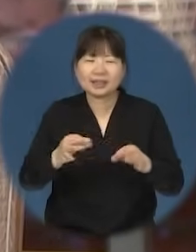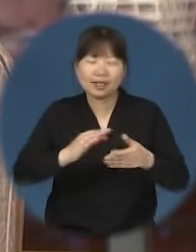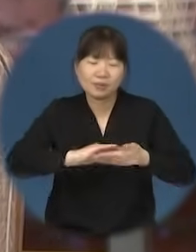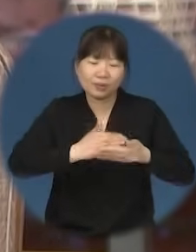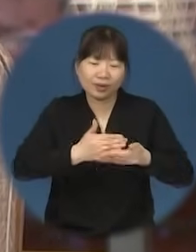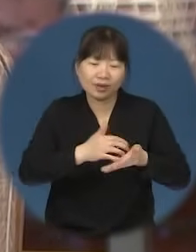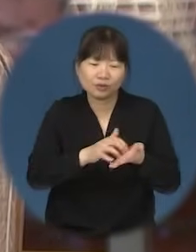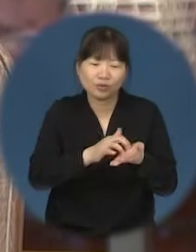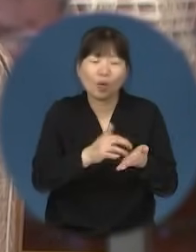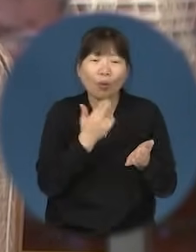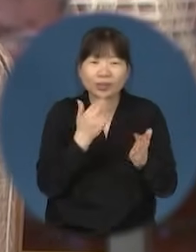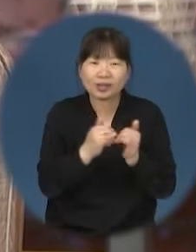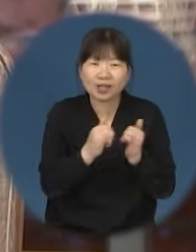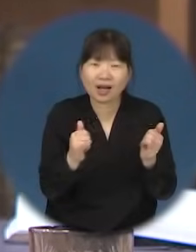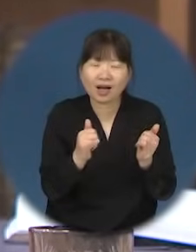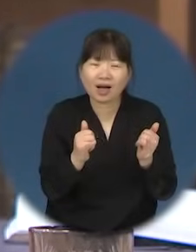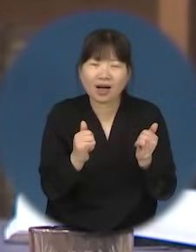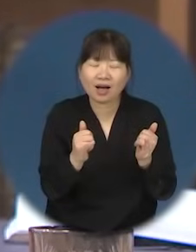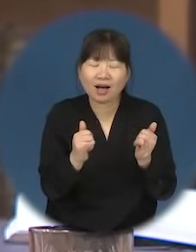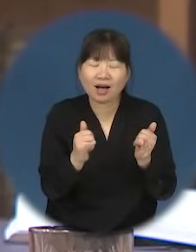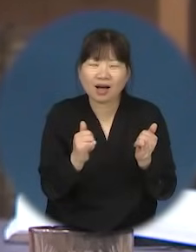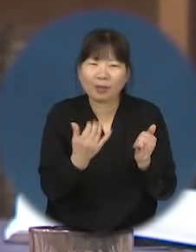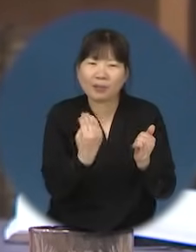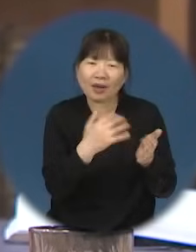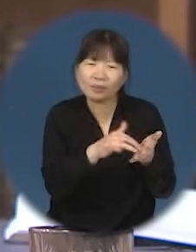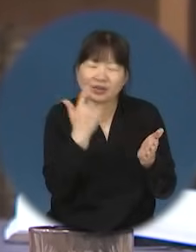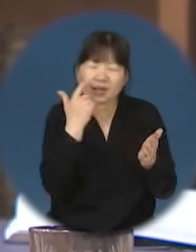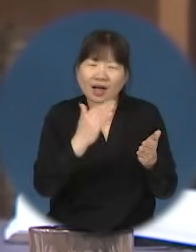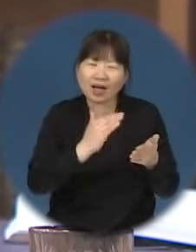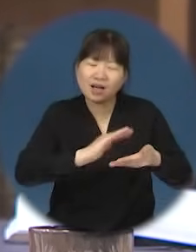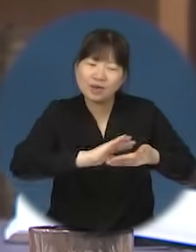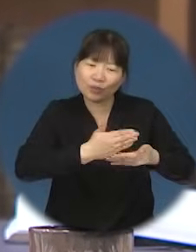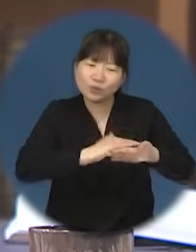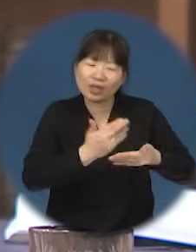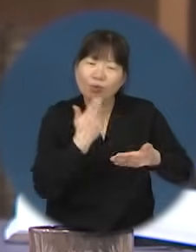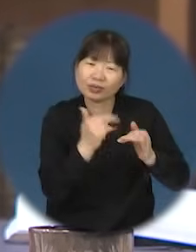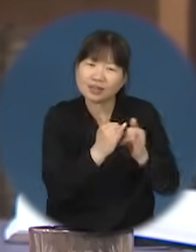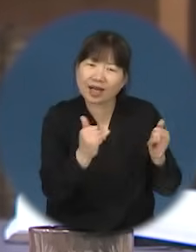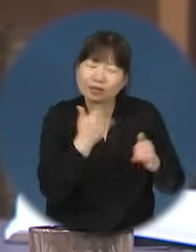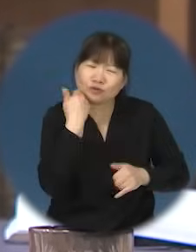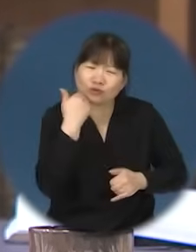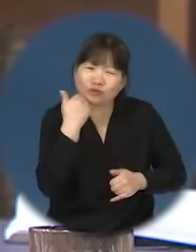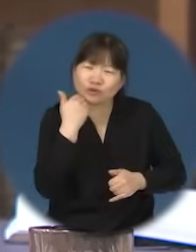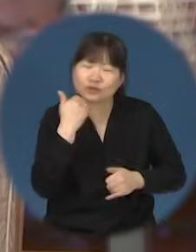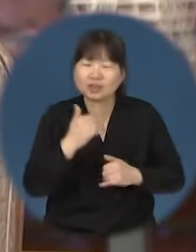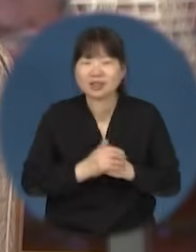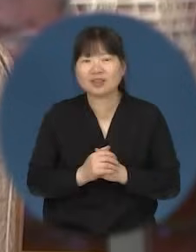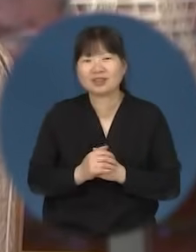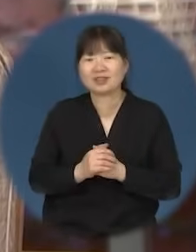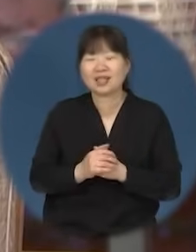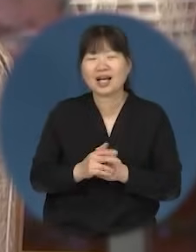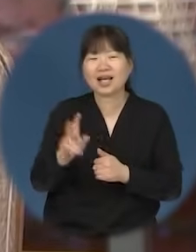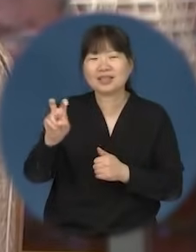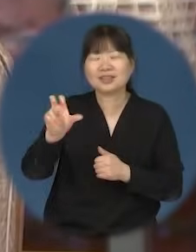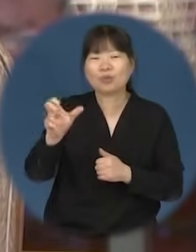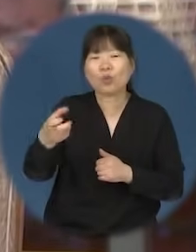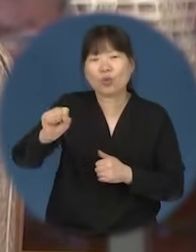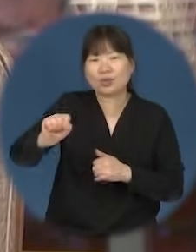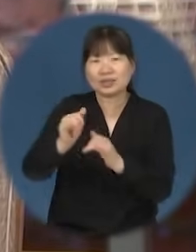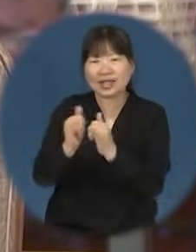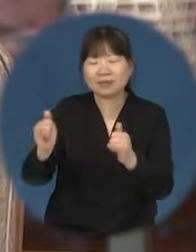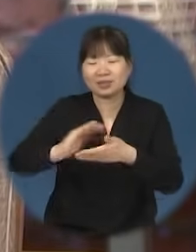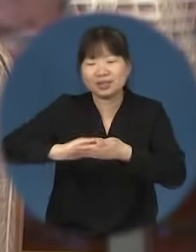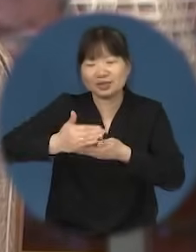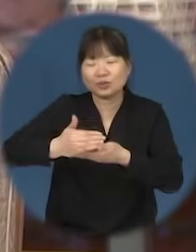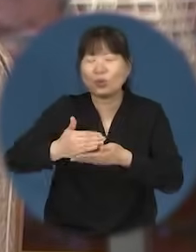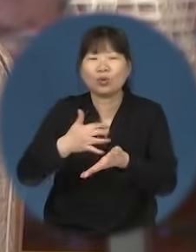몇 명이나 되는지 혹시 아세요? 지구 인구 중에? 예. 뭐 저 아프리카 이쪽 가면 많이 없겠죠. 그렇죠. 한 25억 명이 없다고